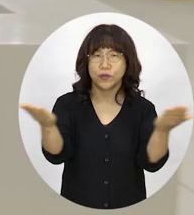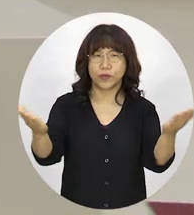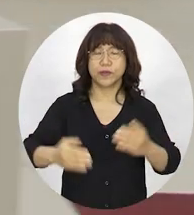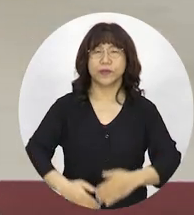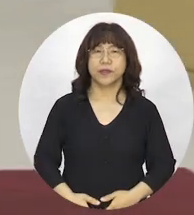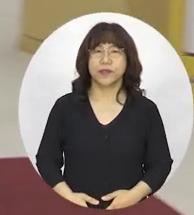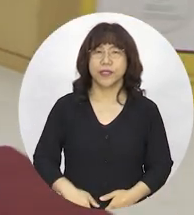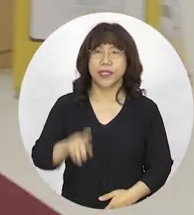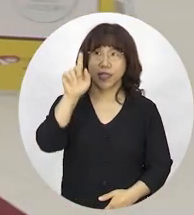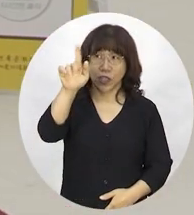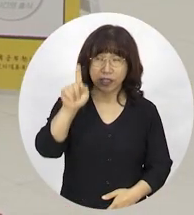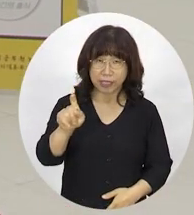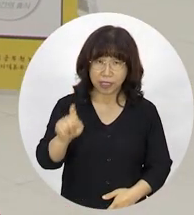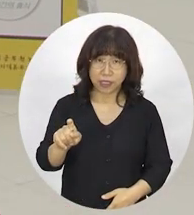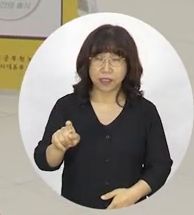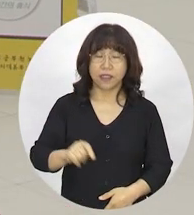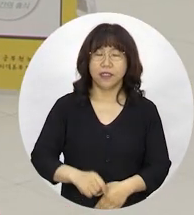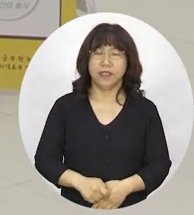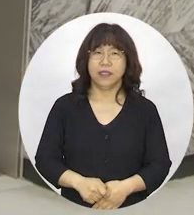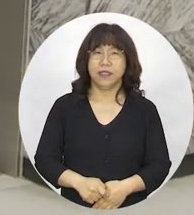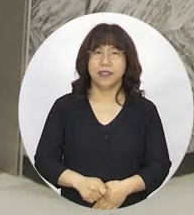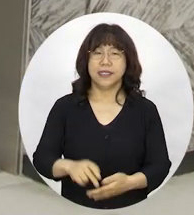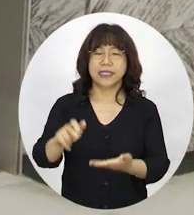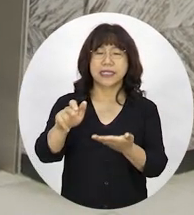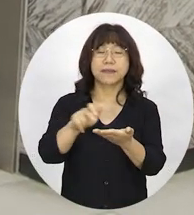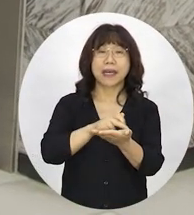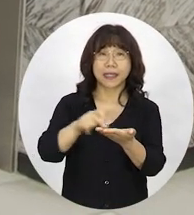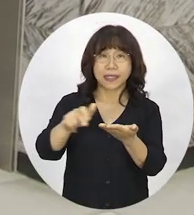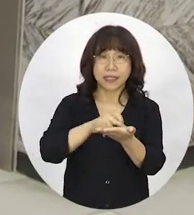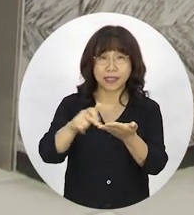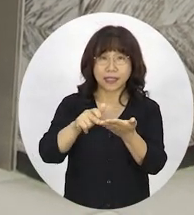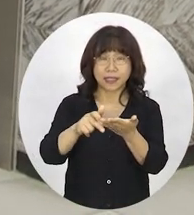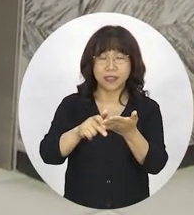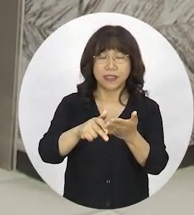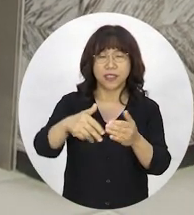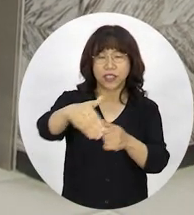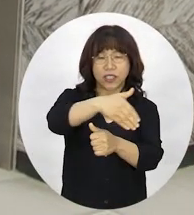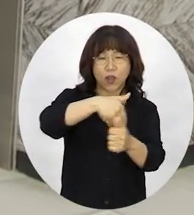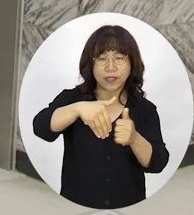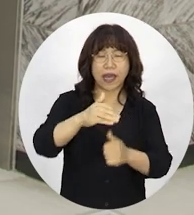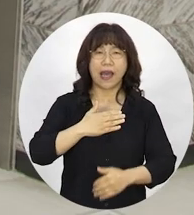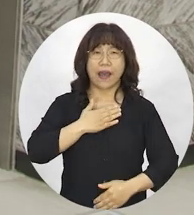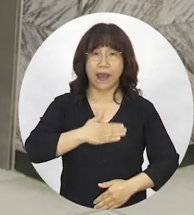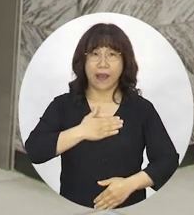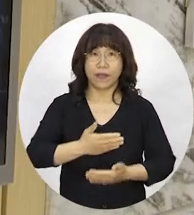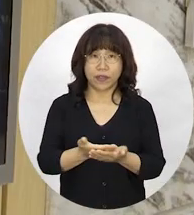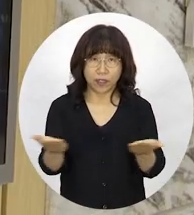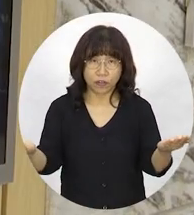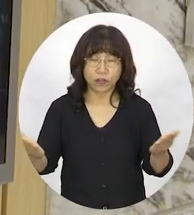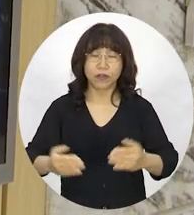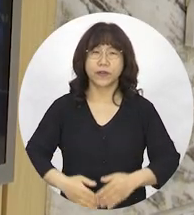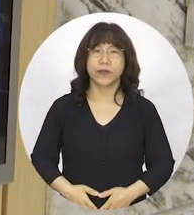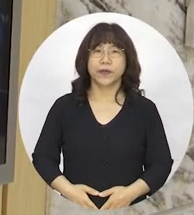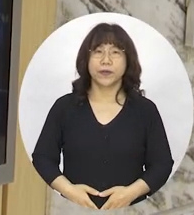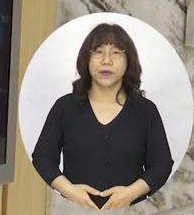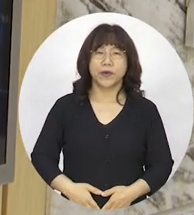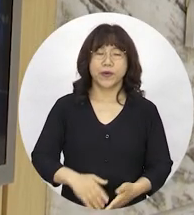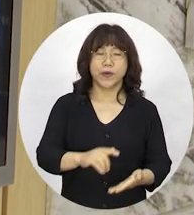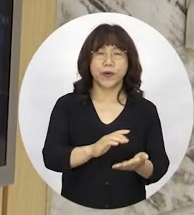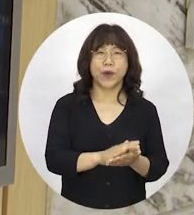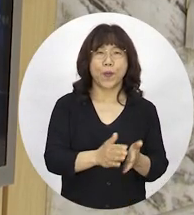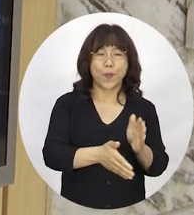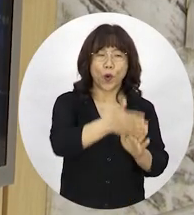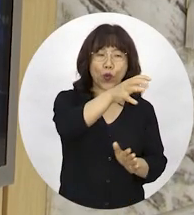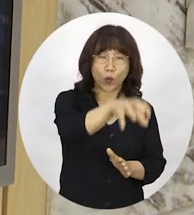터치형 스크린을 통해 민원인들에게 필요한 정보를 제공해주는 스마트 청사 안내 시스템은 강서구청 본관과 별관